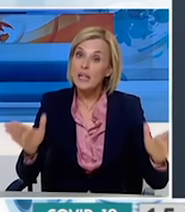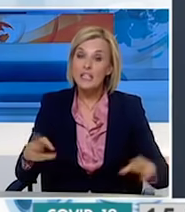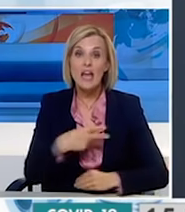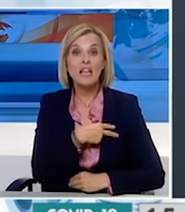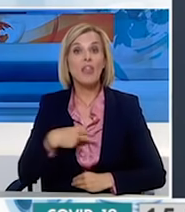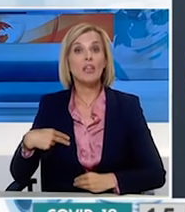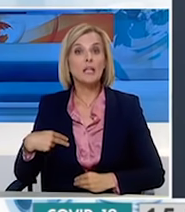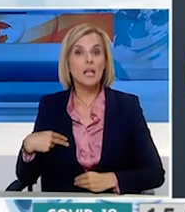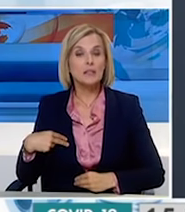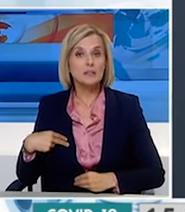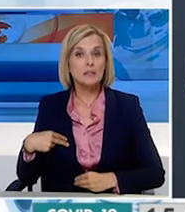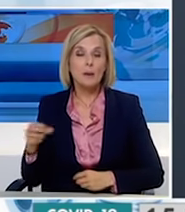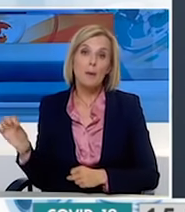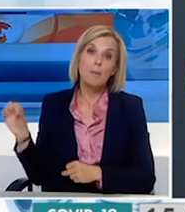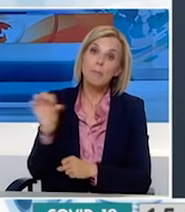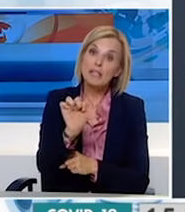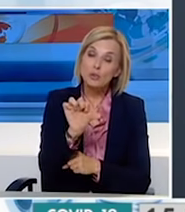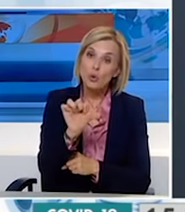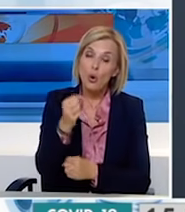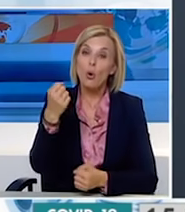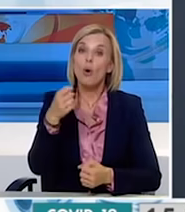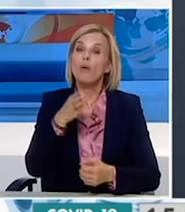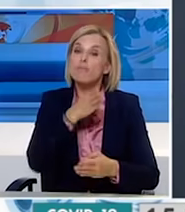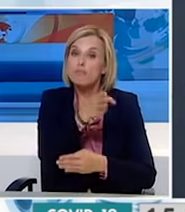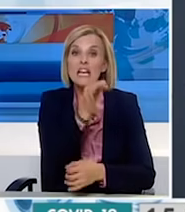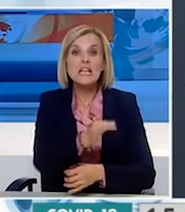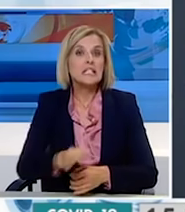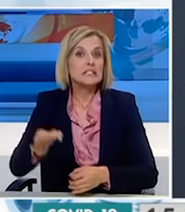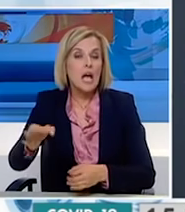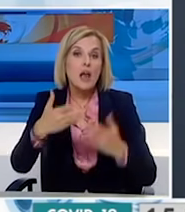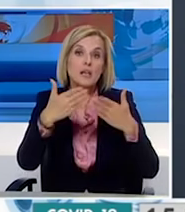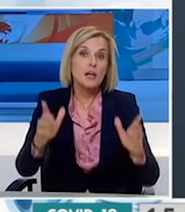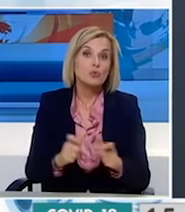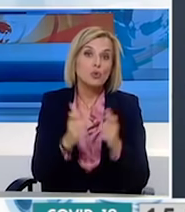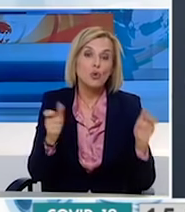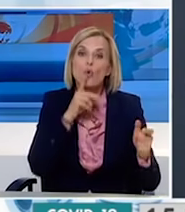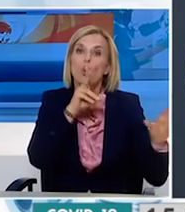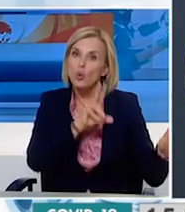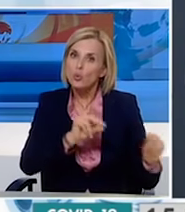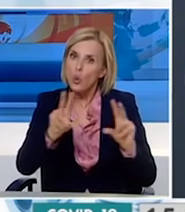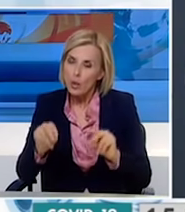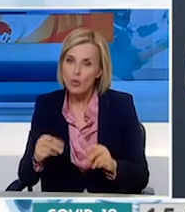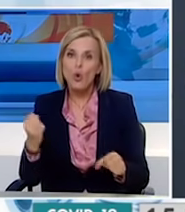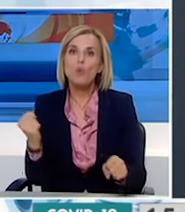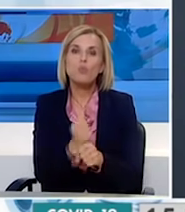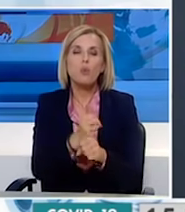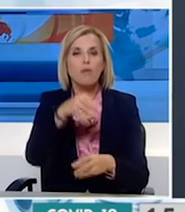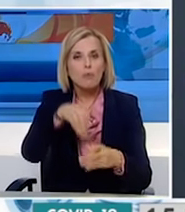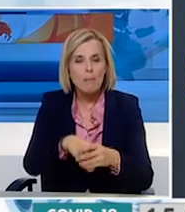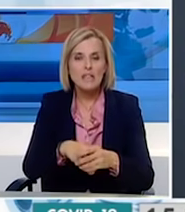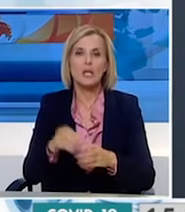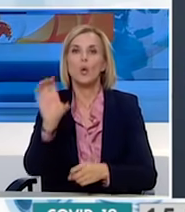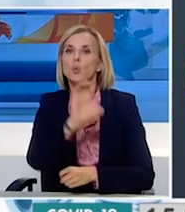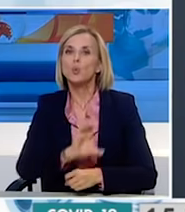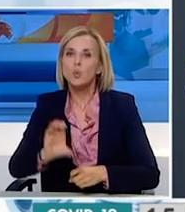ένα δίμηνο, επέστρεψαν στις πατρίδες τους και τώρα επιστρέφουν και πάλι στα νησιά. Το ίδιο συμβαίνει και με τους επαγγελματίες που διατηρούν καταστήματα,